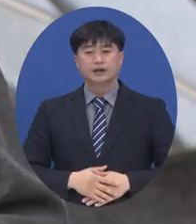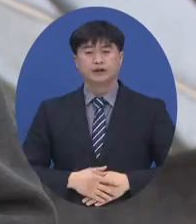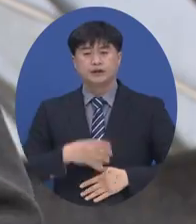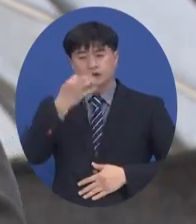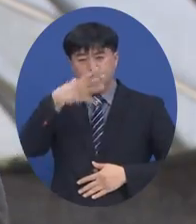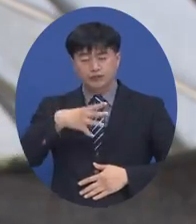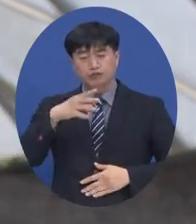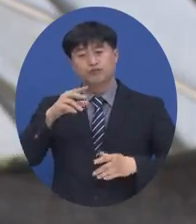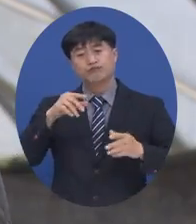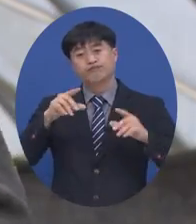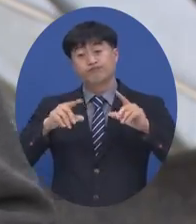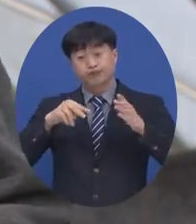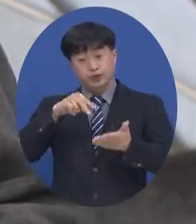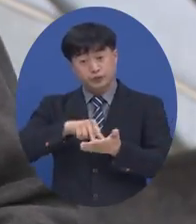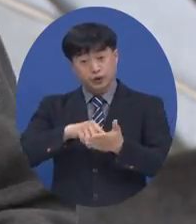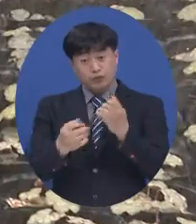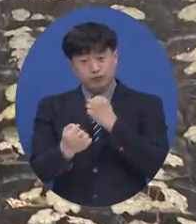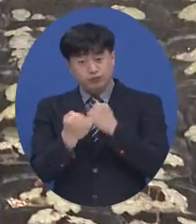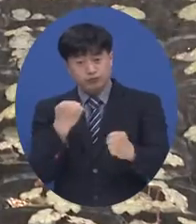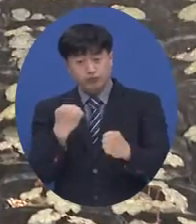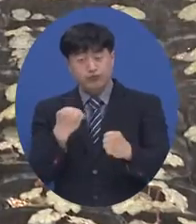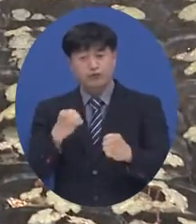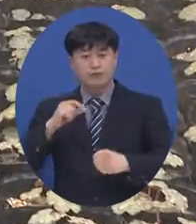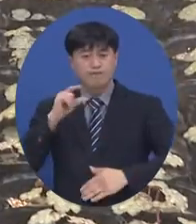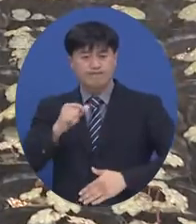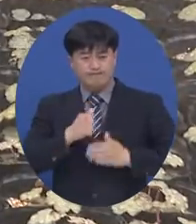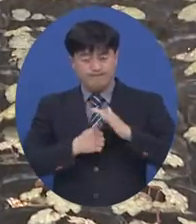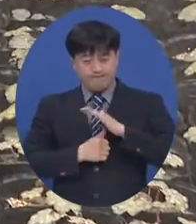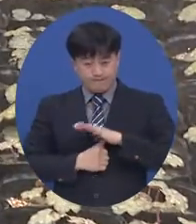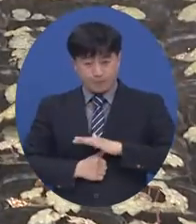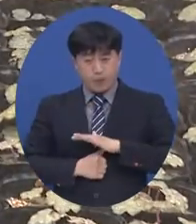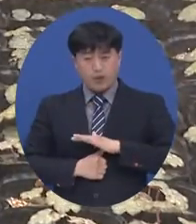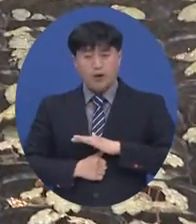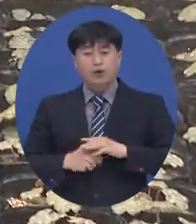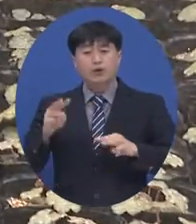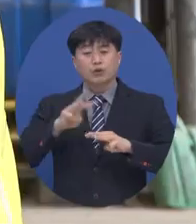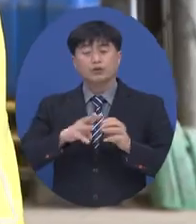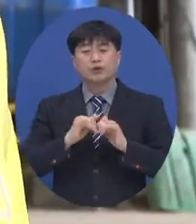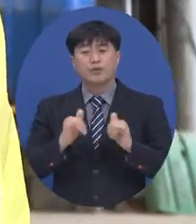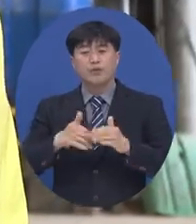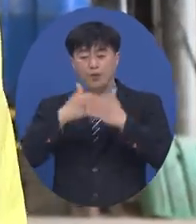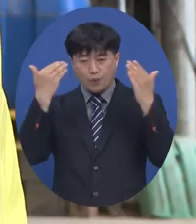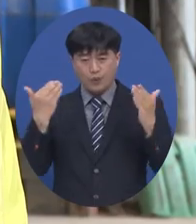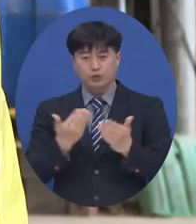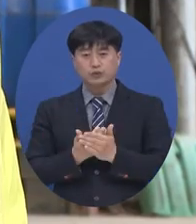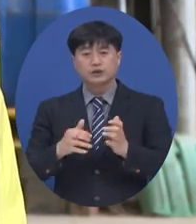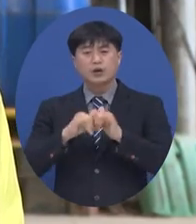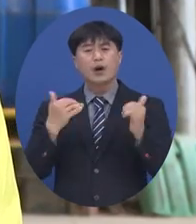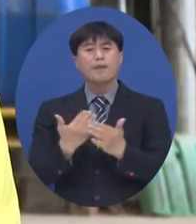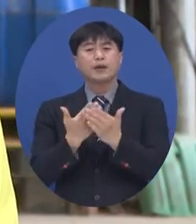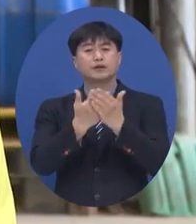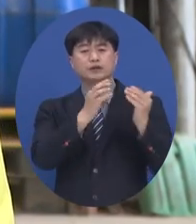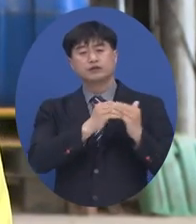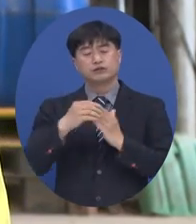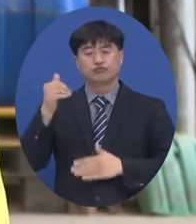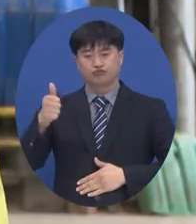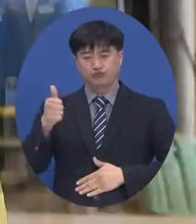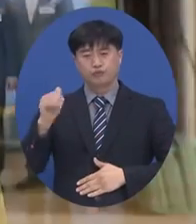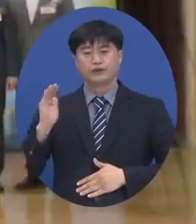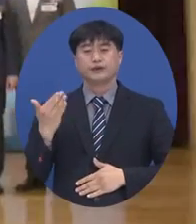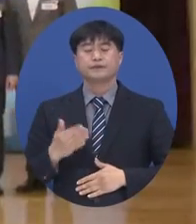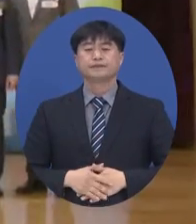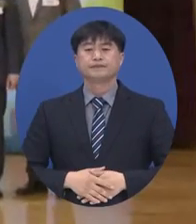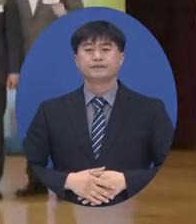힘든 상황 속에서도 굳건한 인내심으로 농업을 지켜내는 농어민 모두가 우리 사회 발전을 이끄는 지역입니다